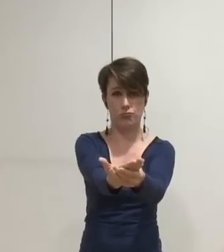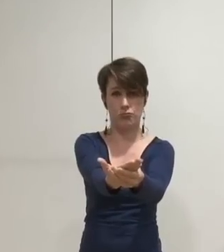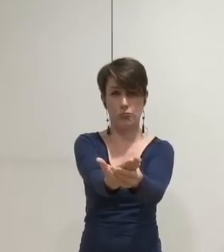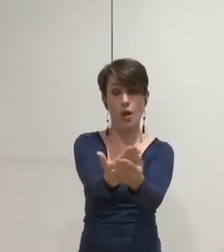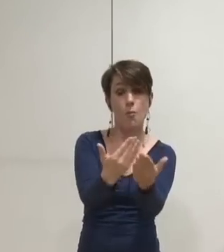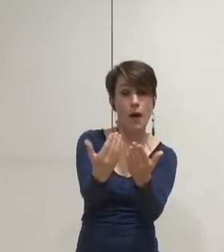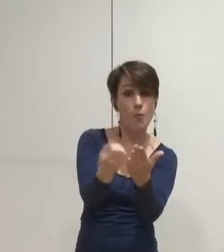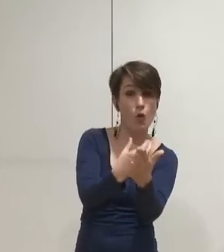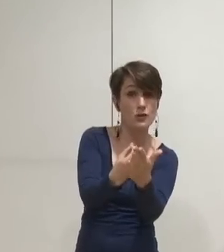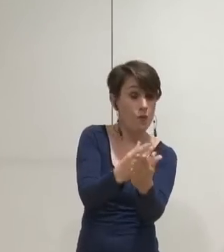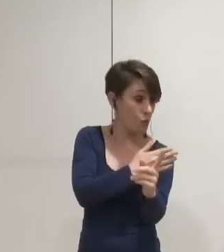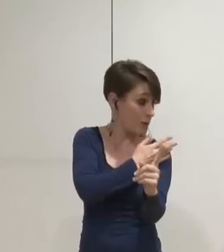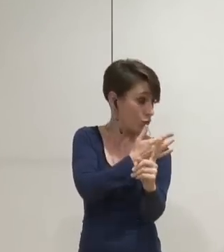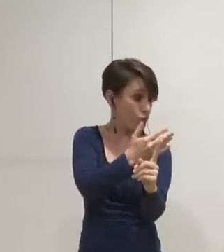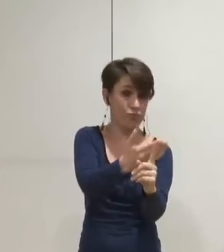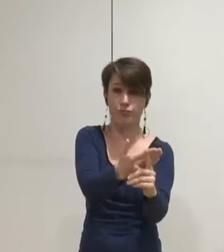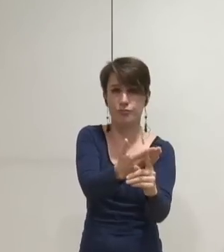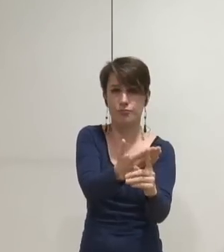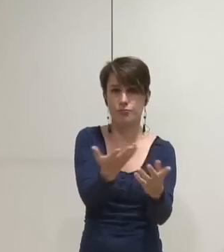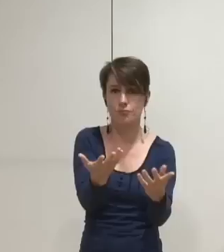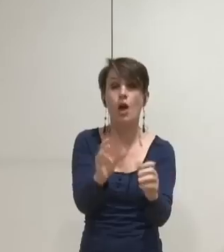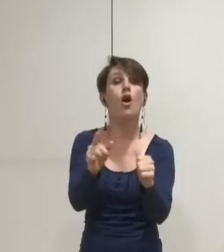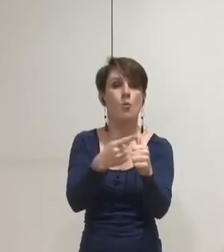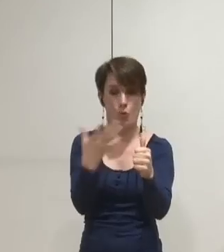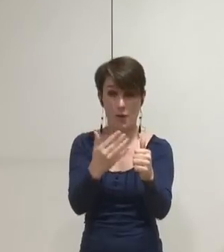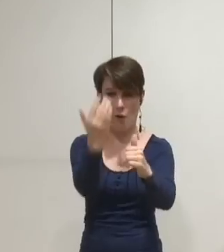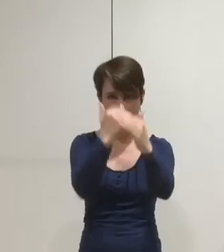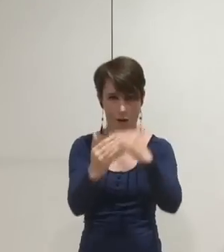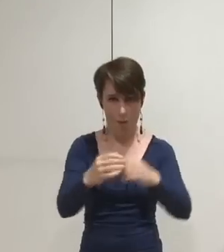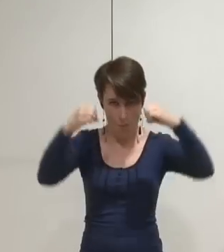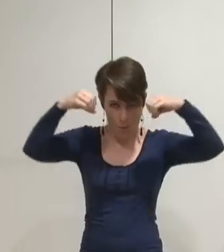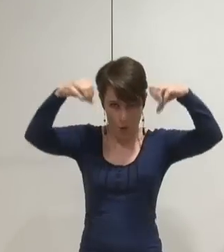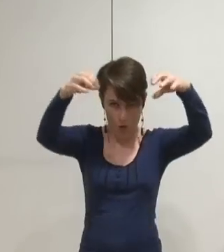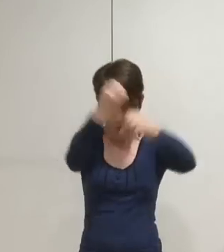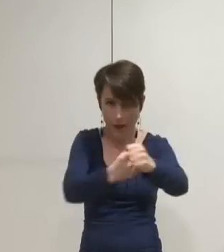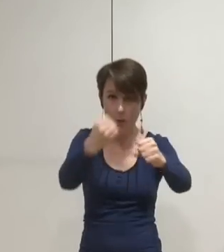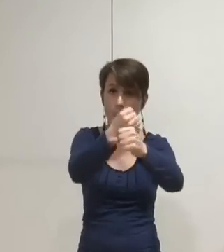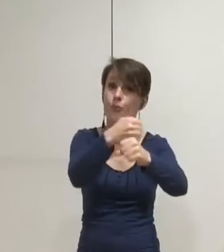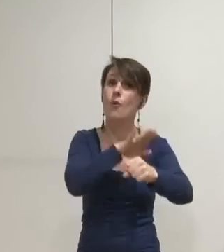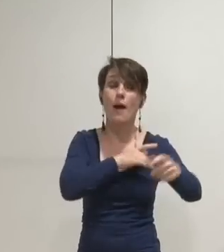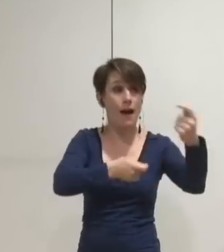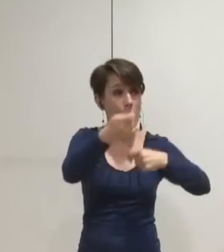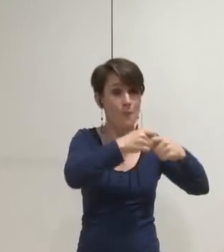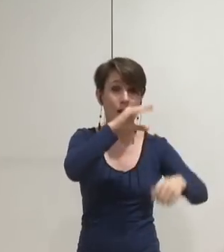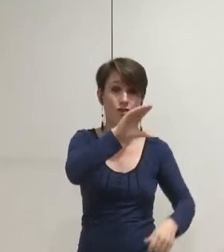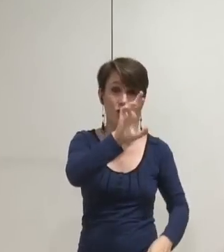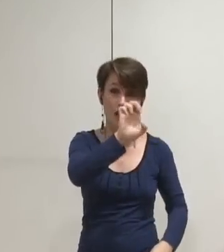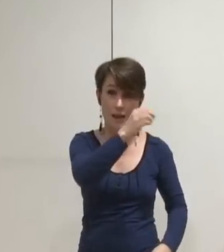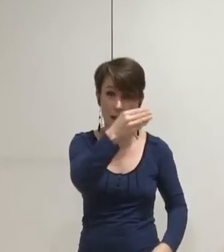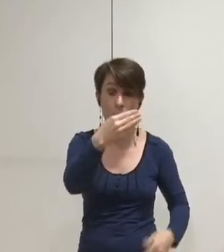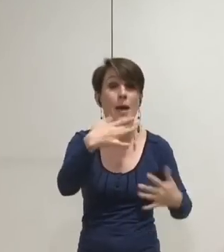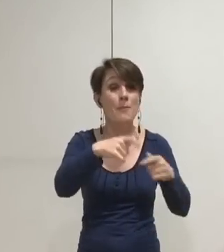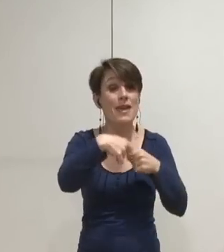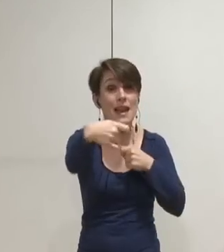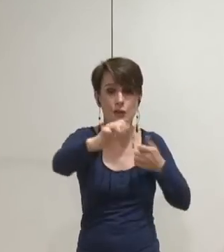maintenant d'une part mettre en œuvre le plan lumière via un marché de type crème mais d'une durée réduite à 8 années